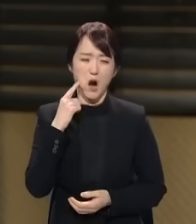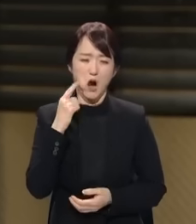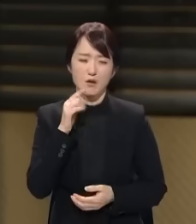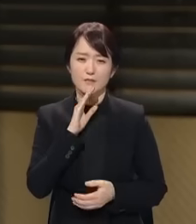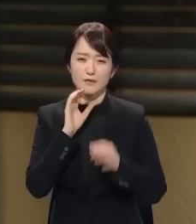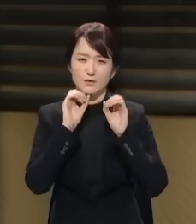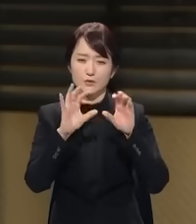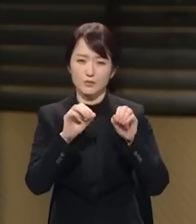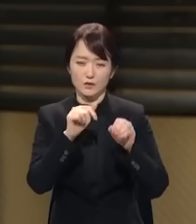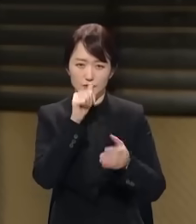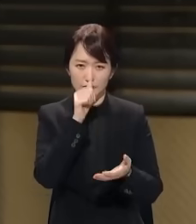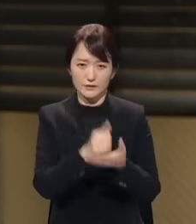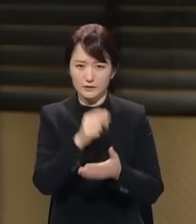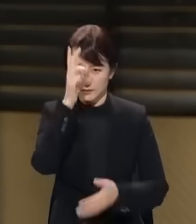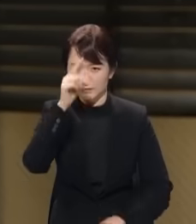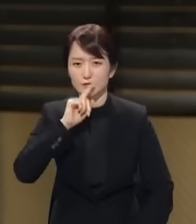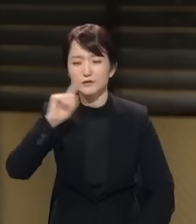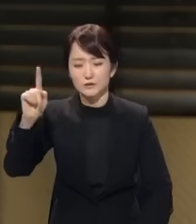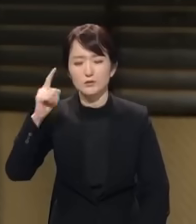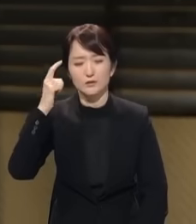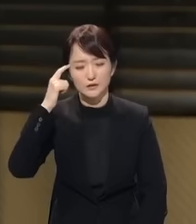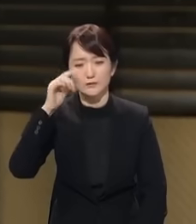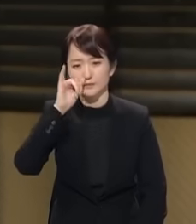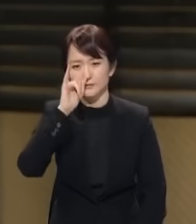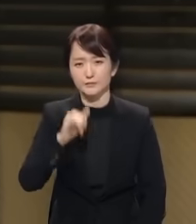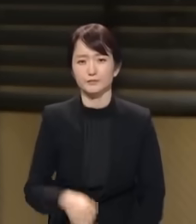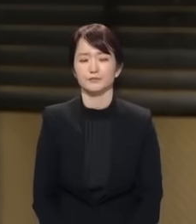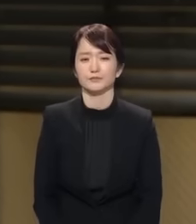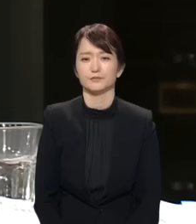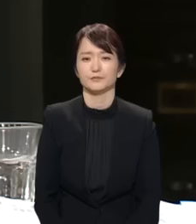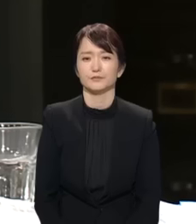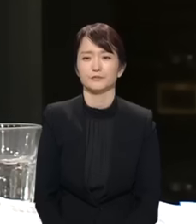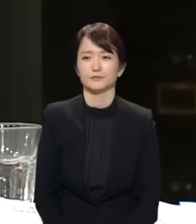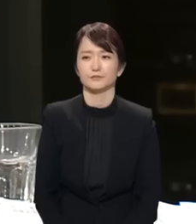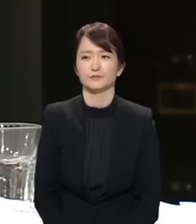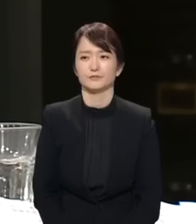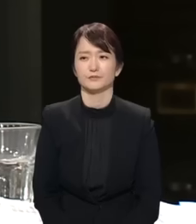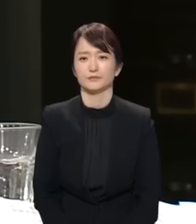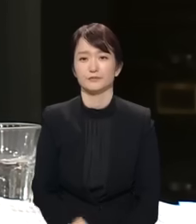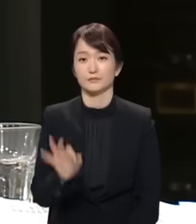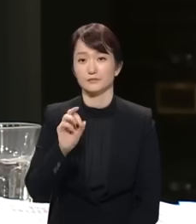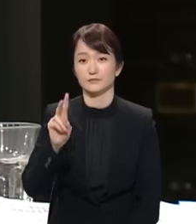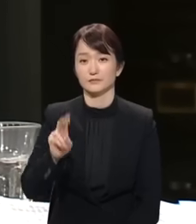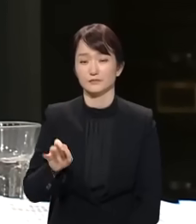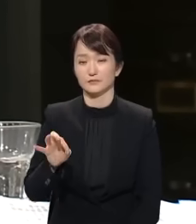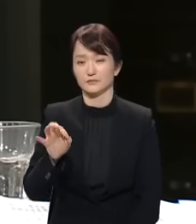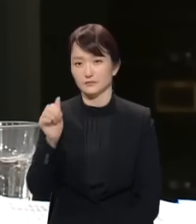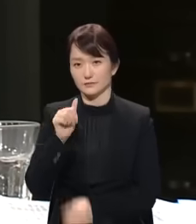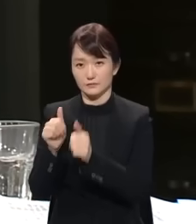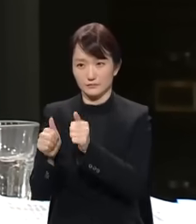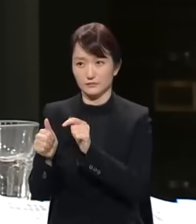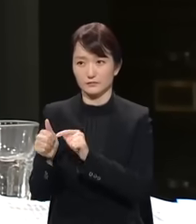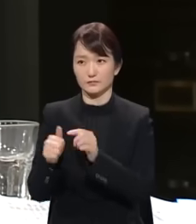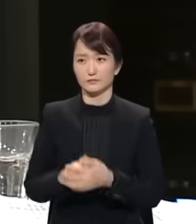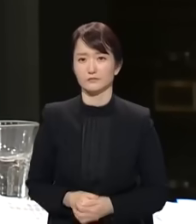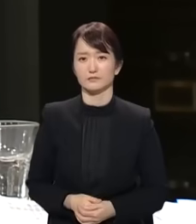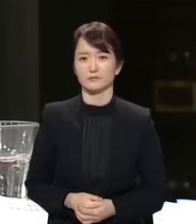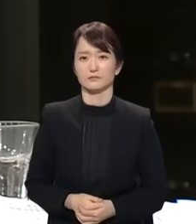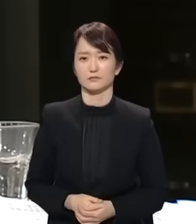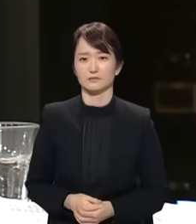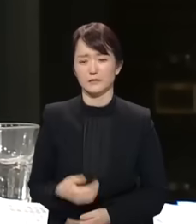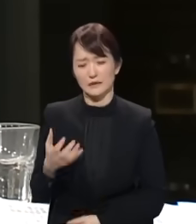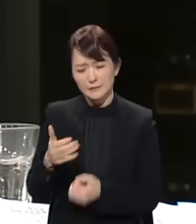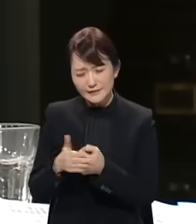업무방해죄 경찰에 뭐 신고도 한번 생각을 해볼 수 있을 것 같습니다. 자, 양 변호사님, 그 정말 이 아프니까 사장이다.